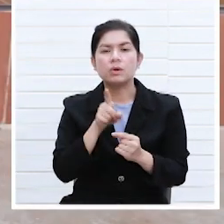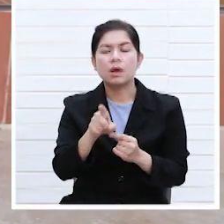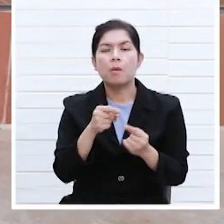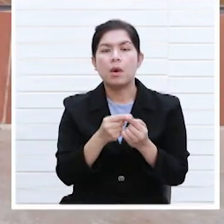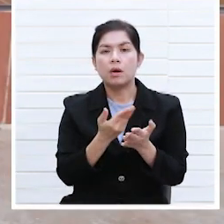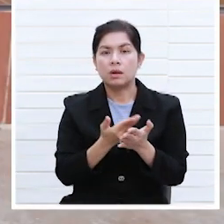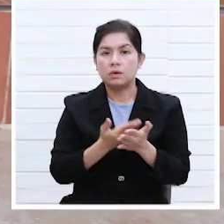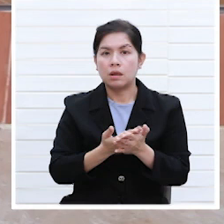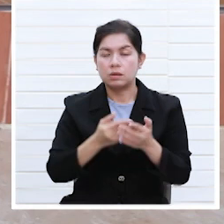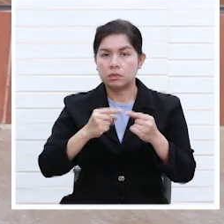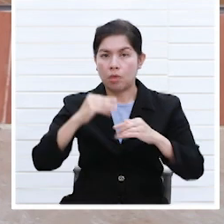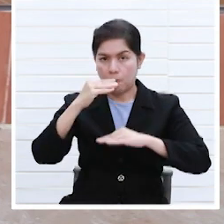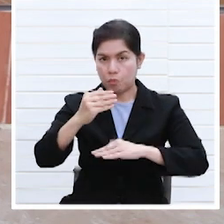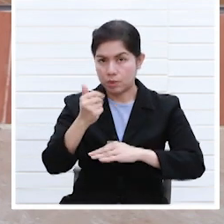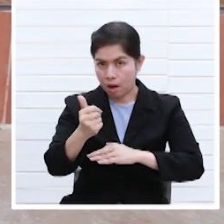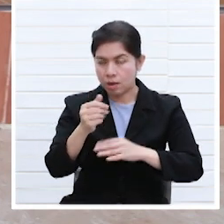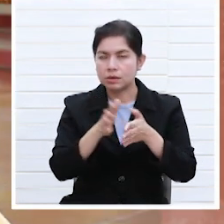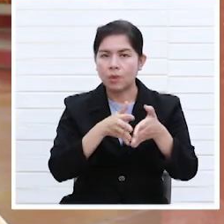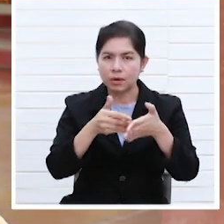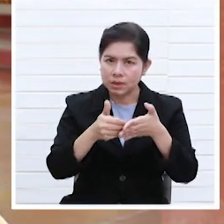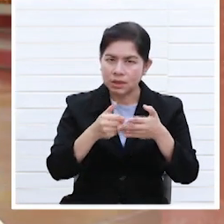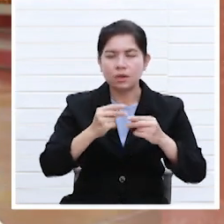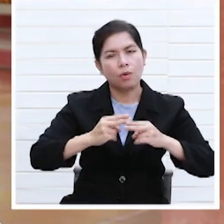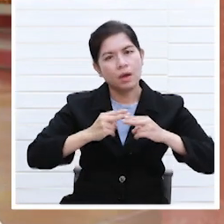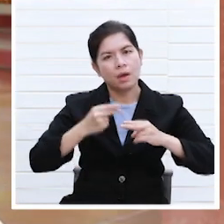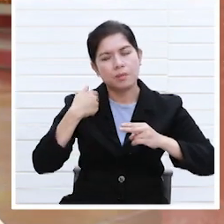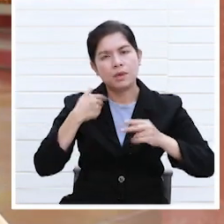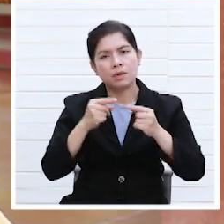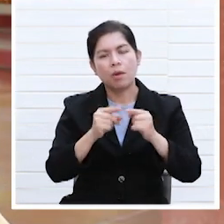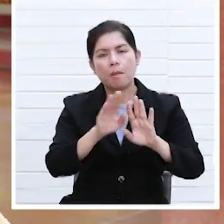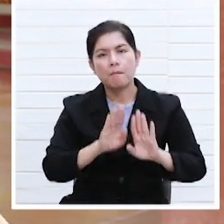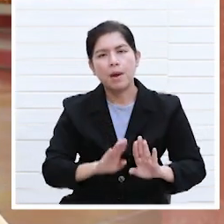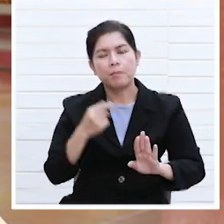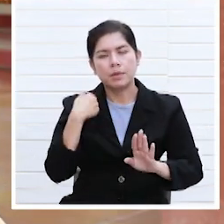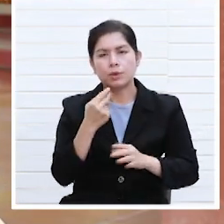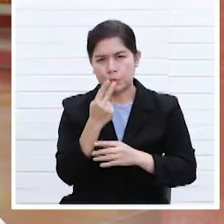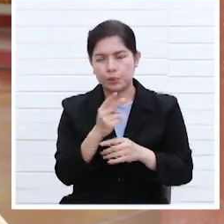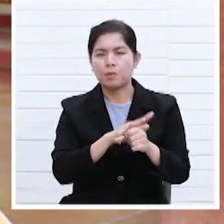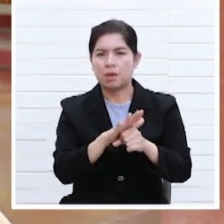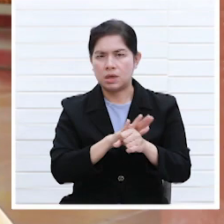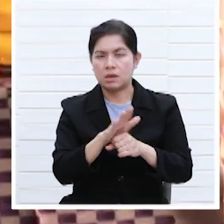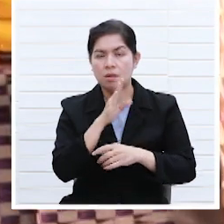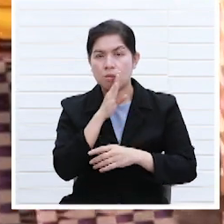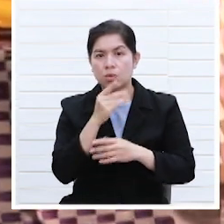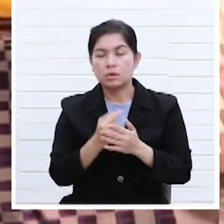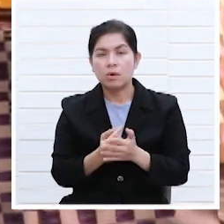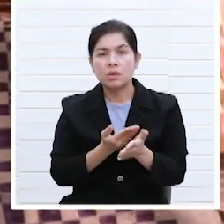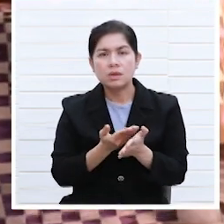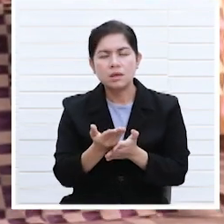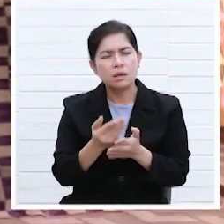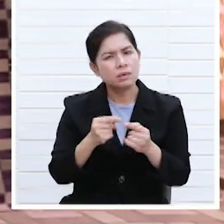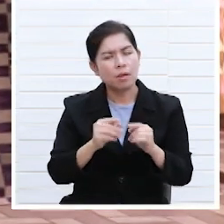าเรากำหนดเองได้ด้วยใช่ไหม ราคากำหนดเองได้สีธรรมชาติเราก็กำหนดเองแต่ก็คือให้มันพอเหมาะพอควรถ้าราคา